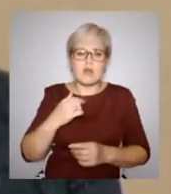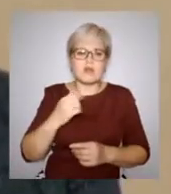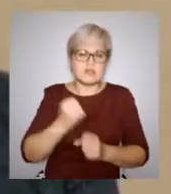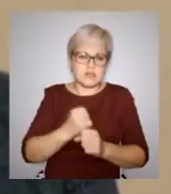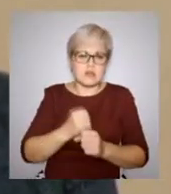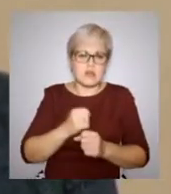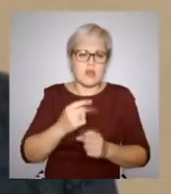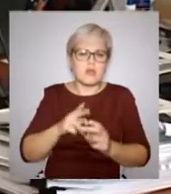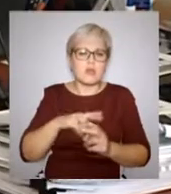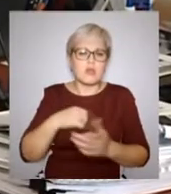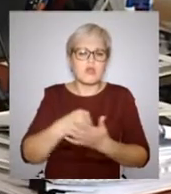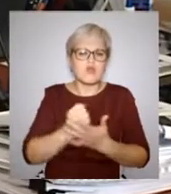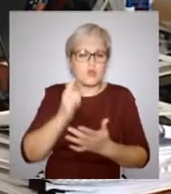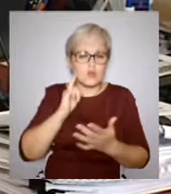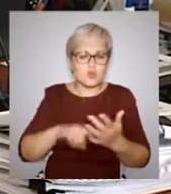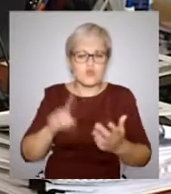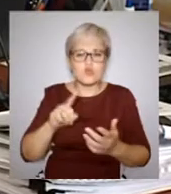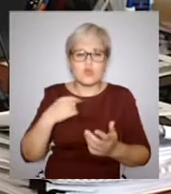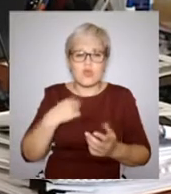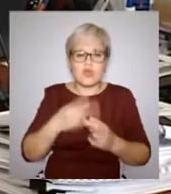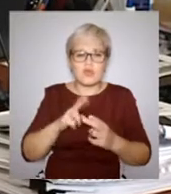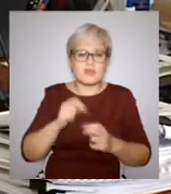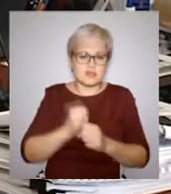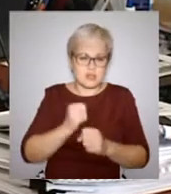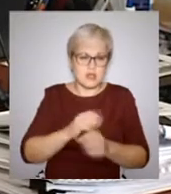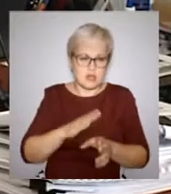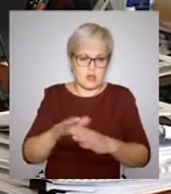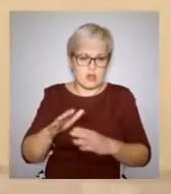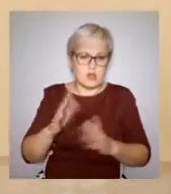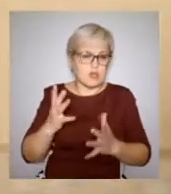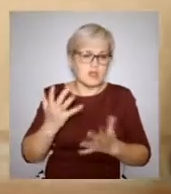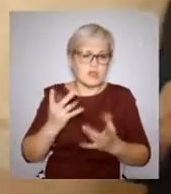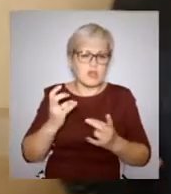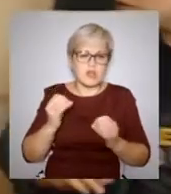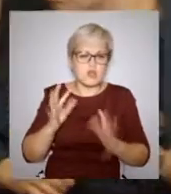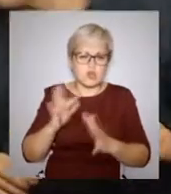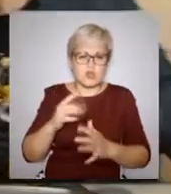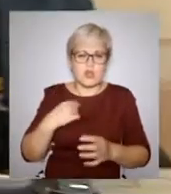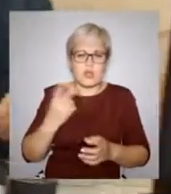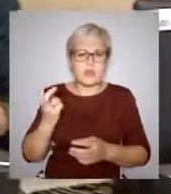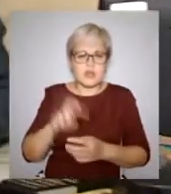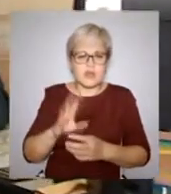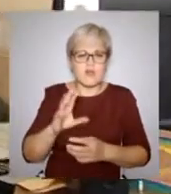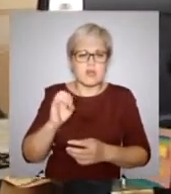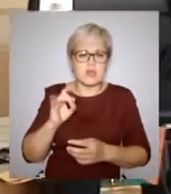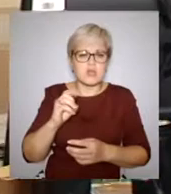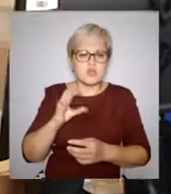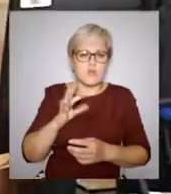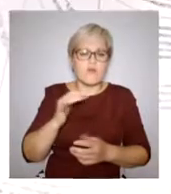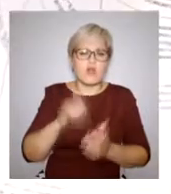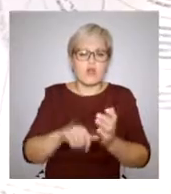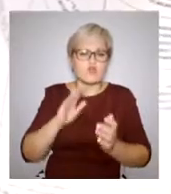погорим уверен то что я это сделать если бы не случится я приехал береза да я каждое утро хожу